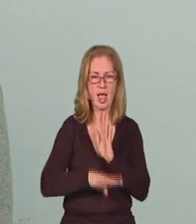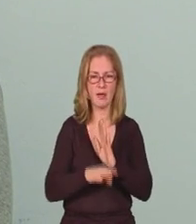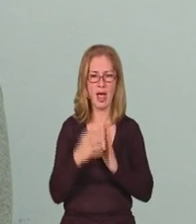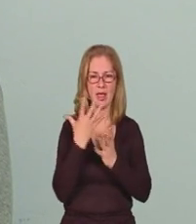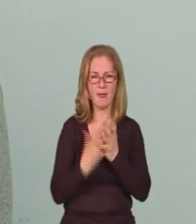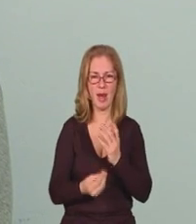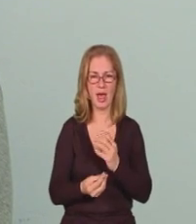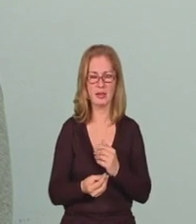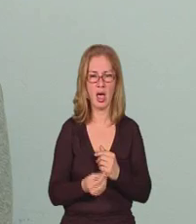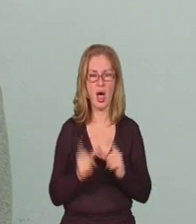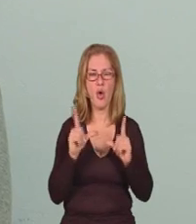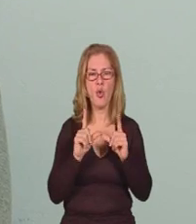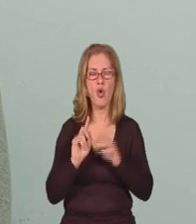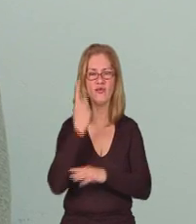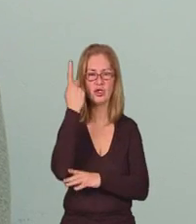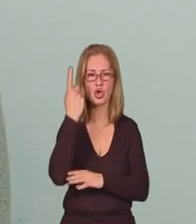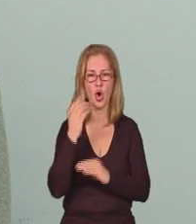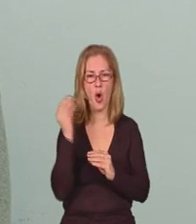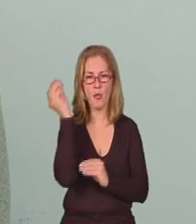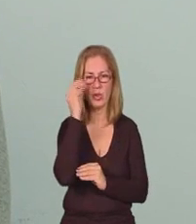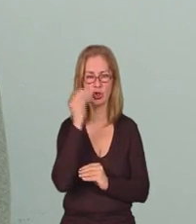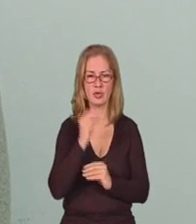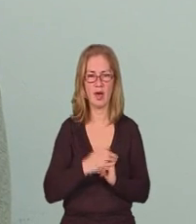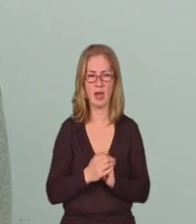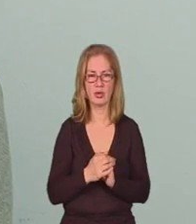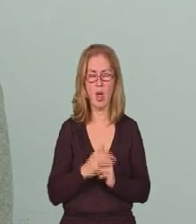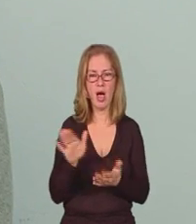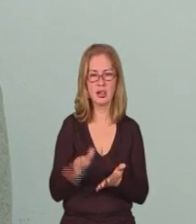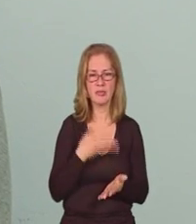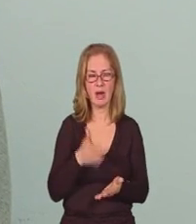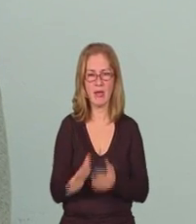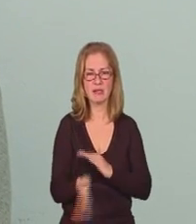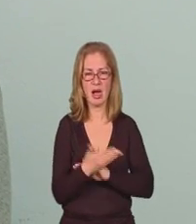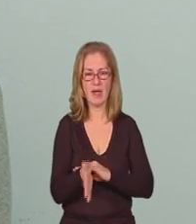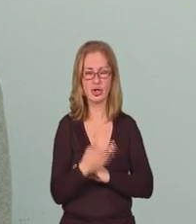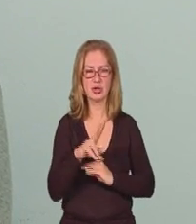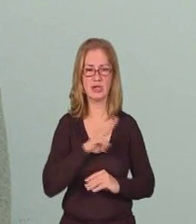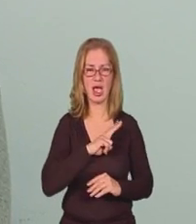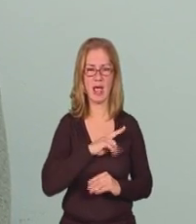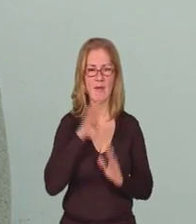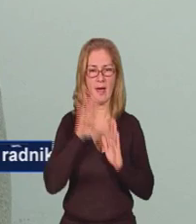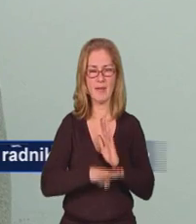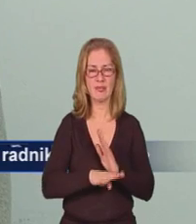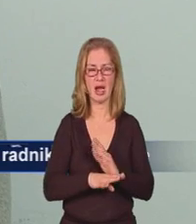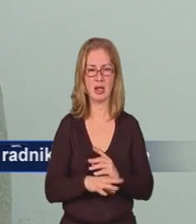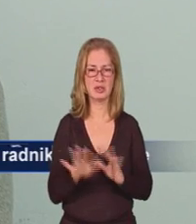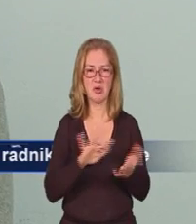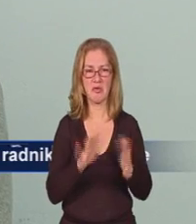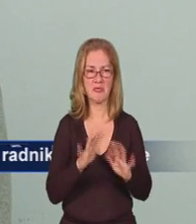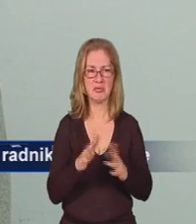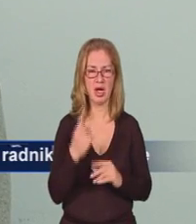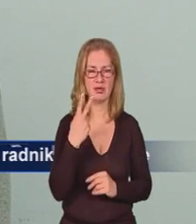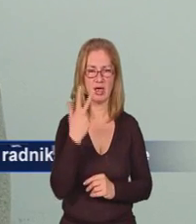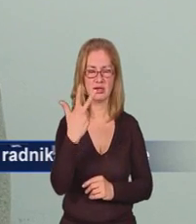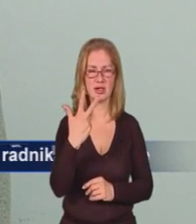najniže plate. Znači najniže plate u visokom obrazovanju, a da ne kažemo da spremačica ima minimalac koji je sad negde